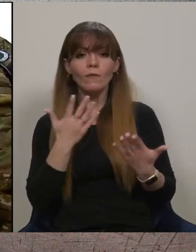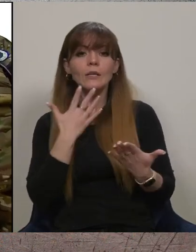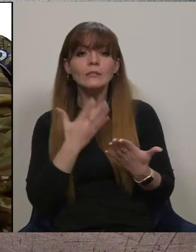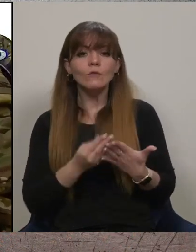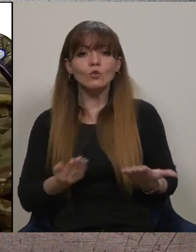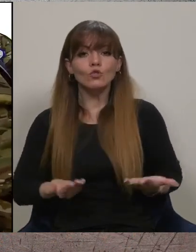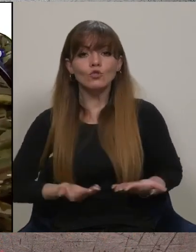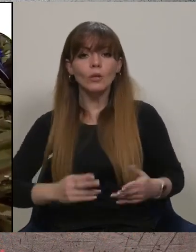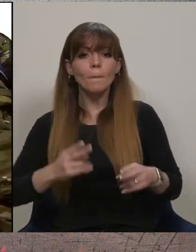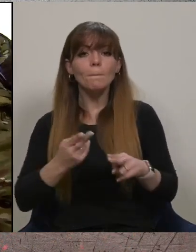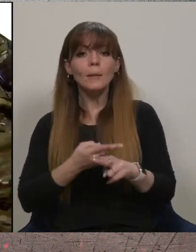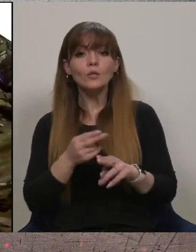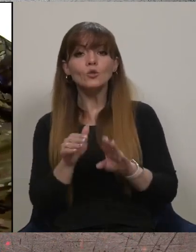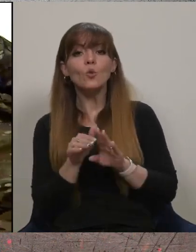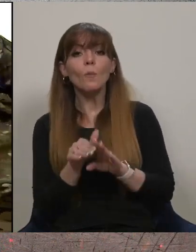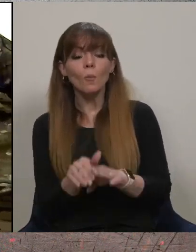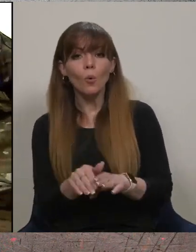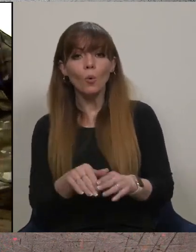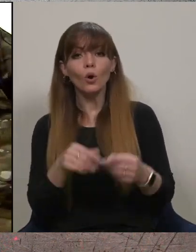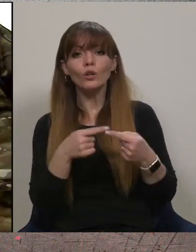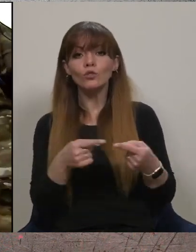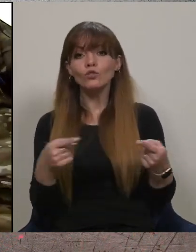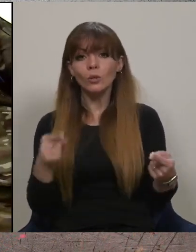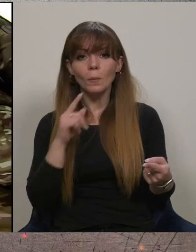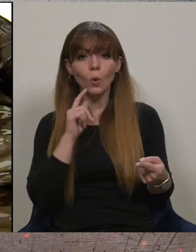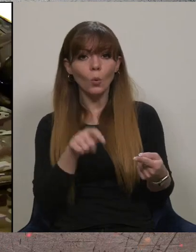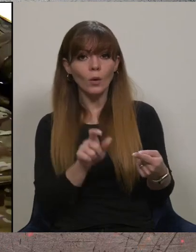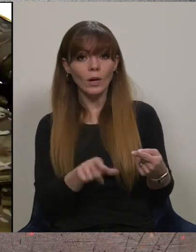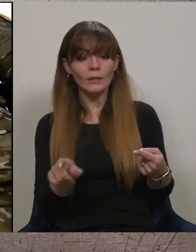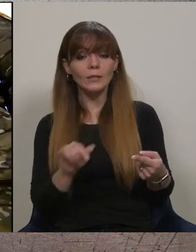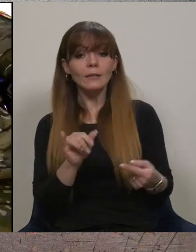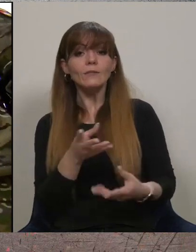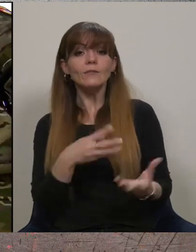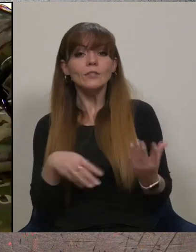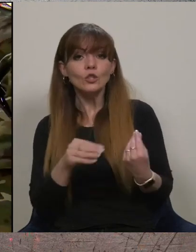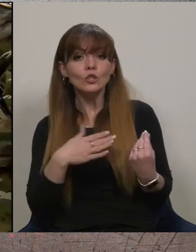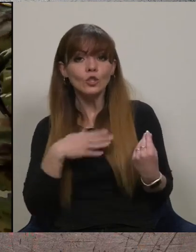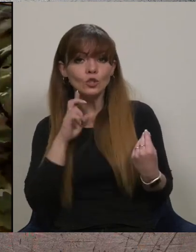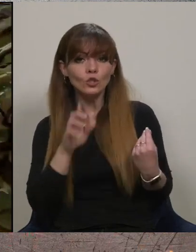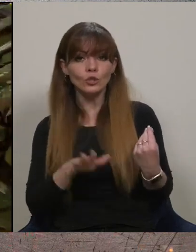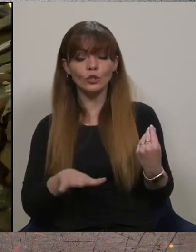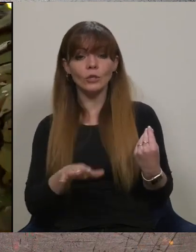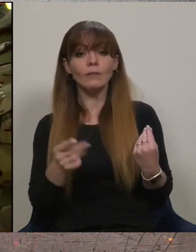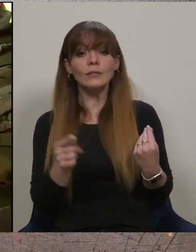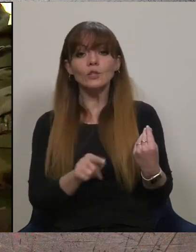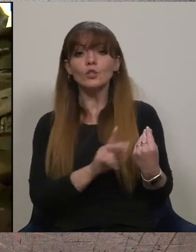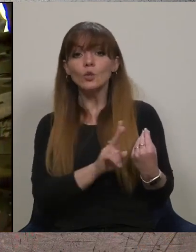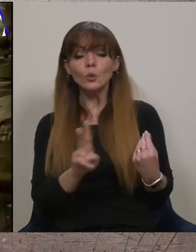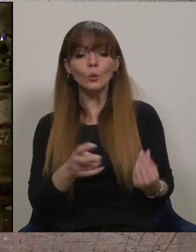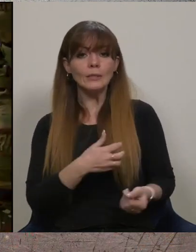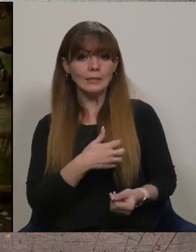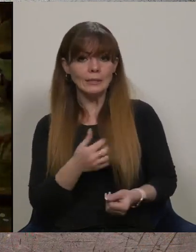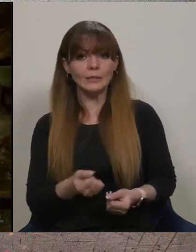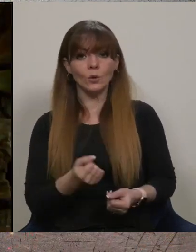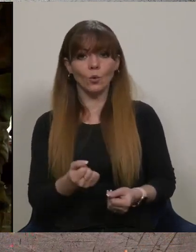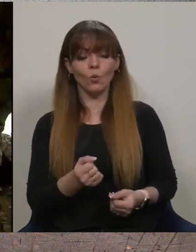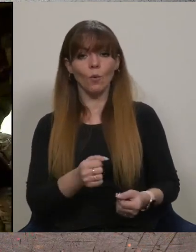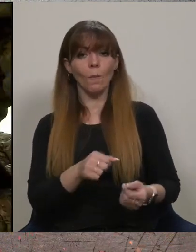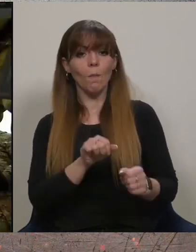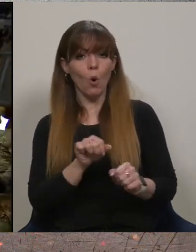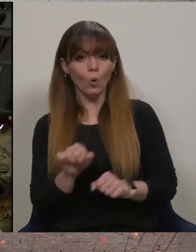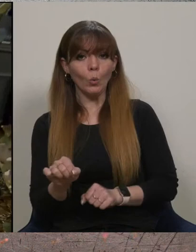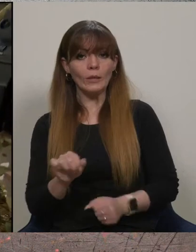без допомоги іншим українцям і всій нашій державі. Ті, хто стійко